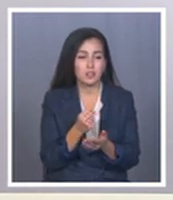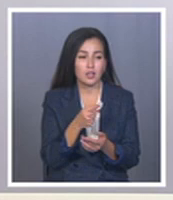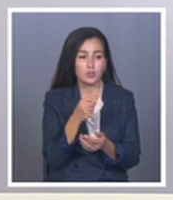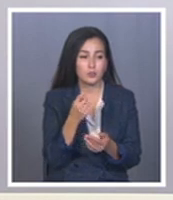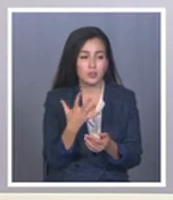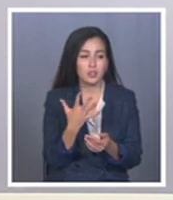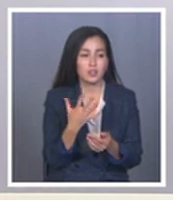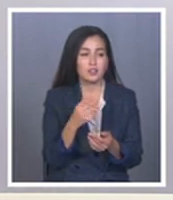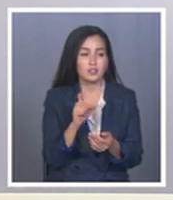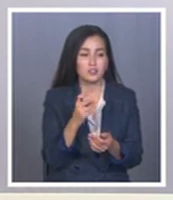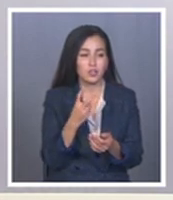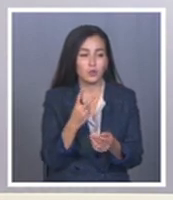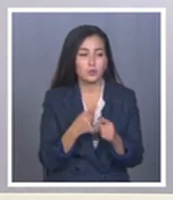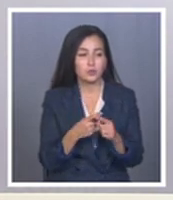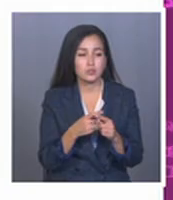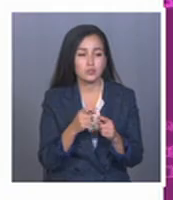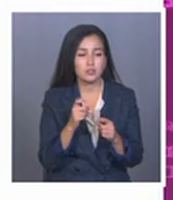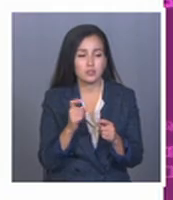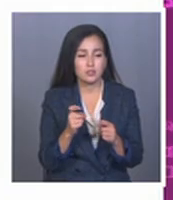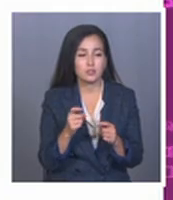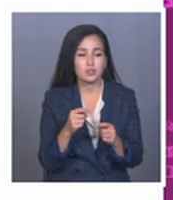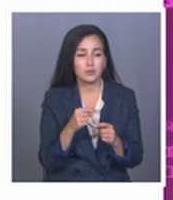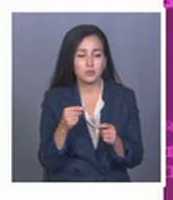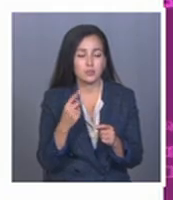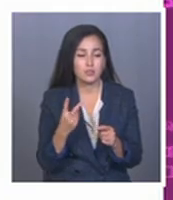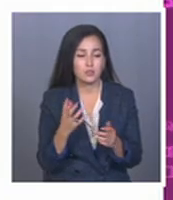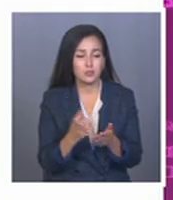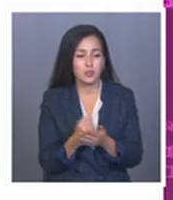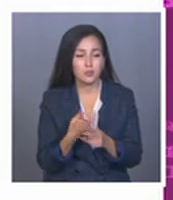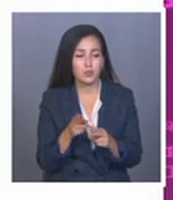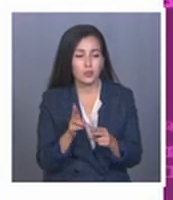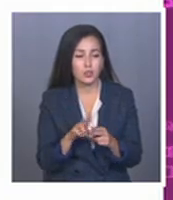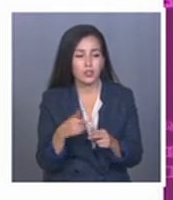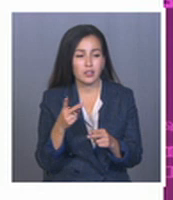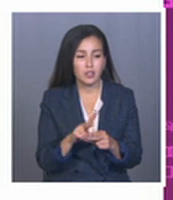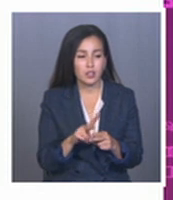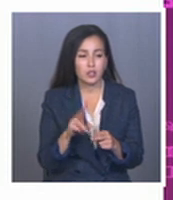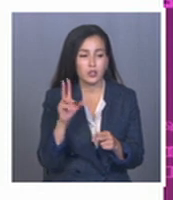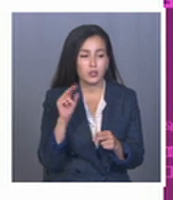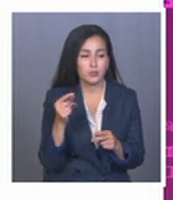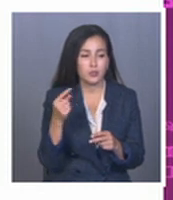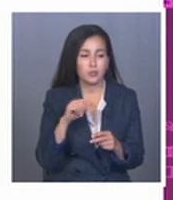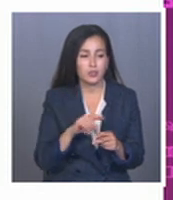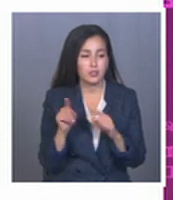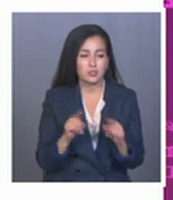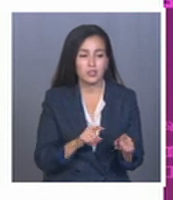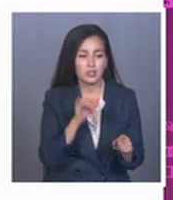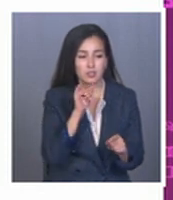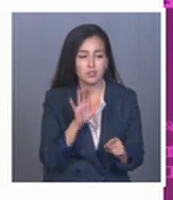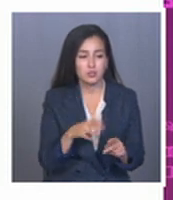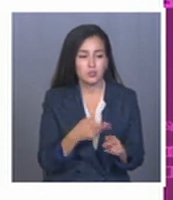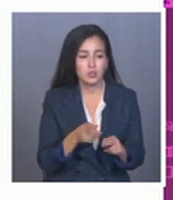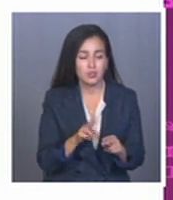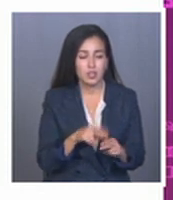X квадрат қосу X азайту 2 түріне жетеміз. Ары қарай бұл екі өрнек бір-бірімен қысқармайды. Сондықтан жауап